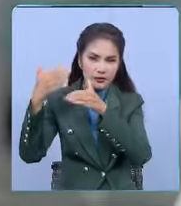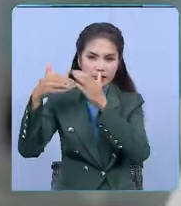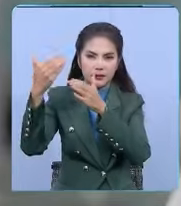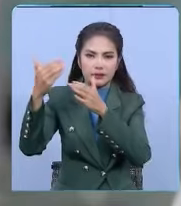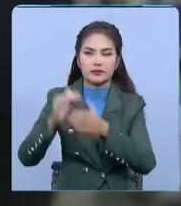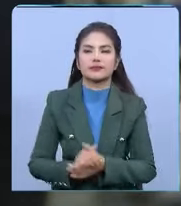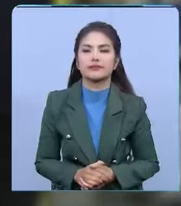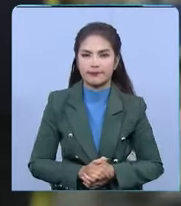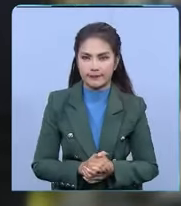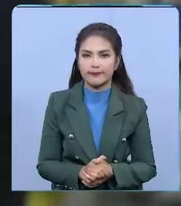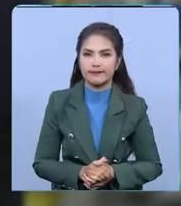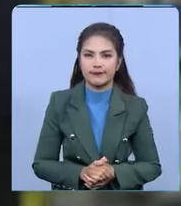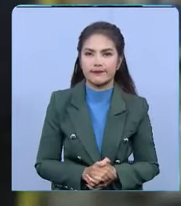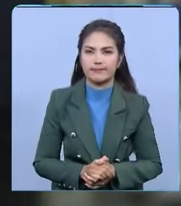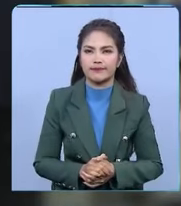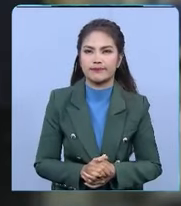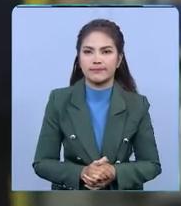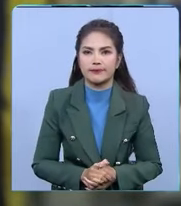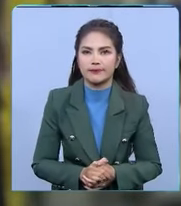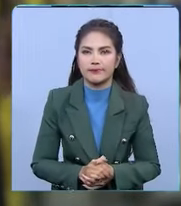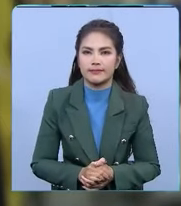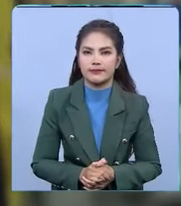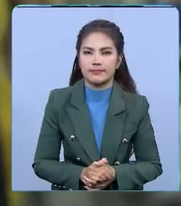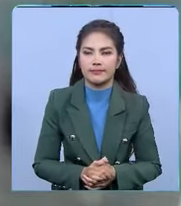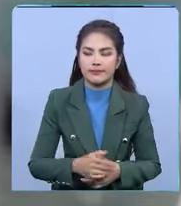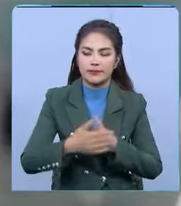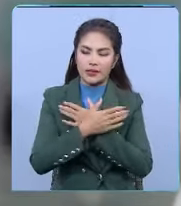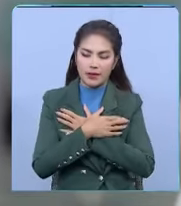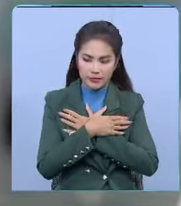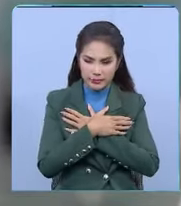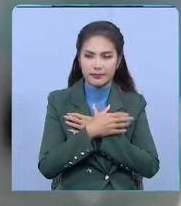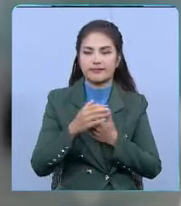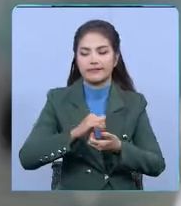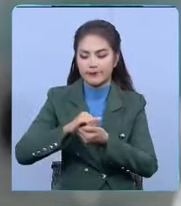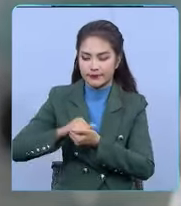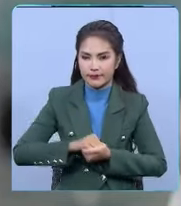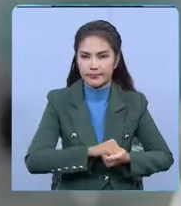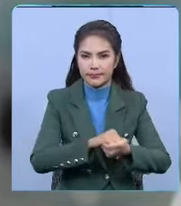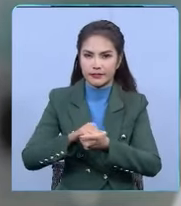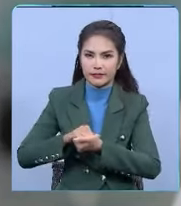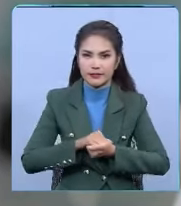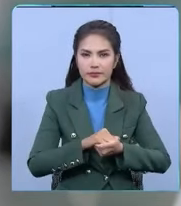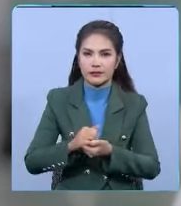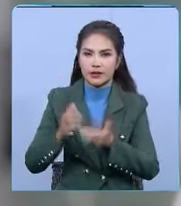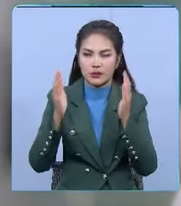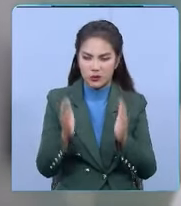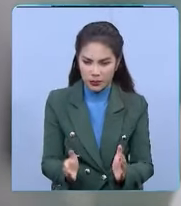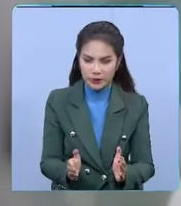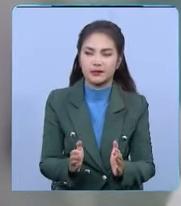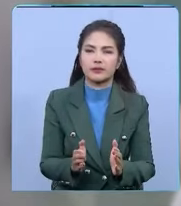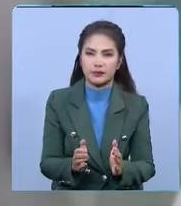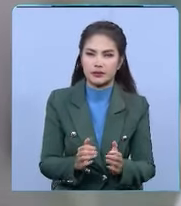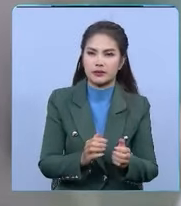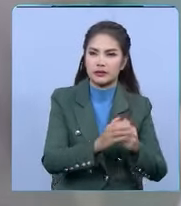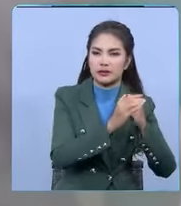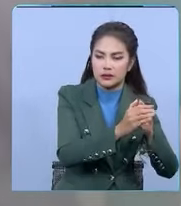าไหร่เพราะนั้นเพราะความรักใคร่ความสามัคคีของคนจีนด้วยกันมันเช่นเดียวกันครับผมก็อ